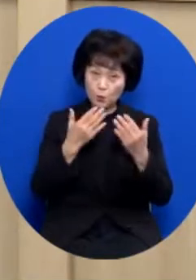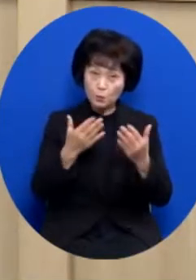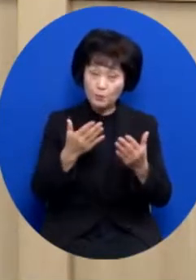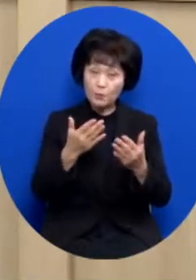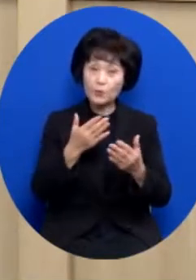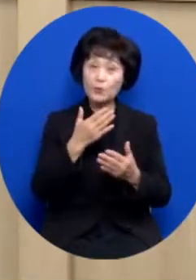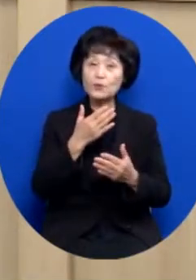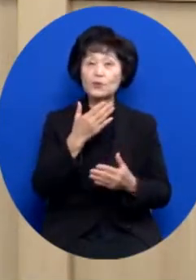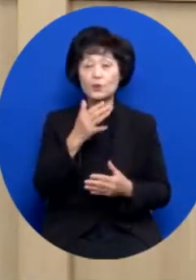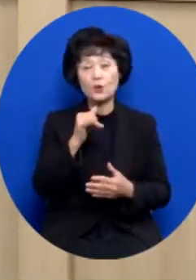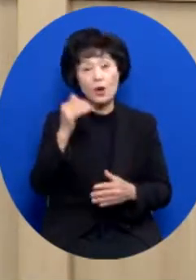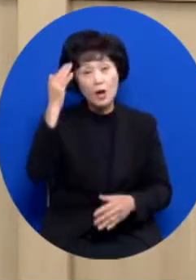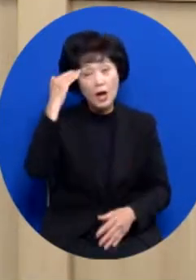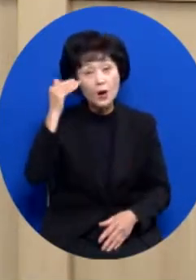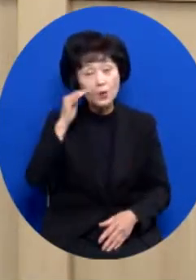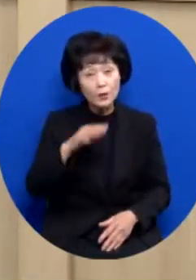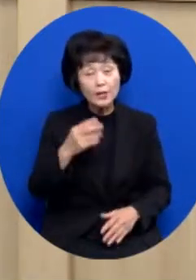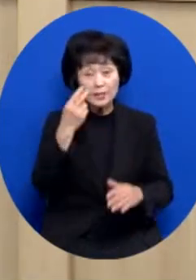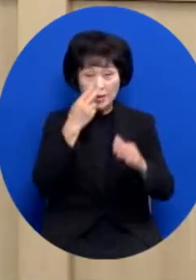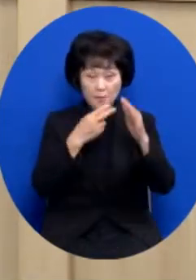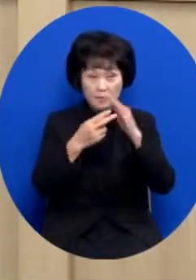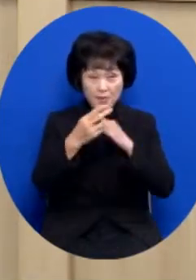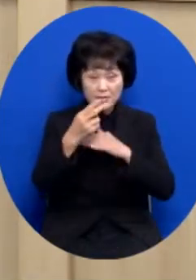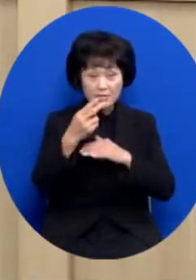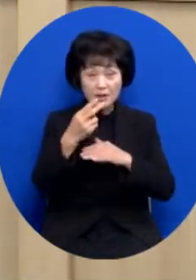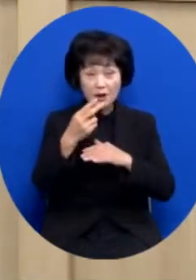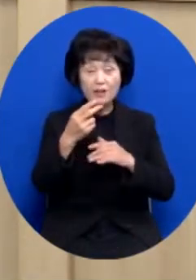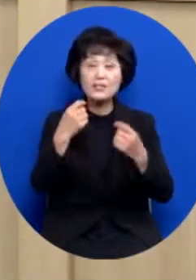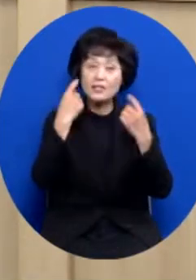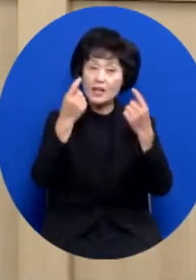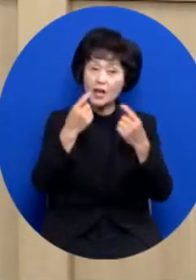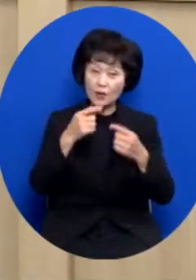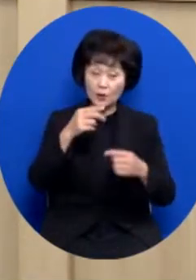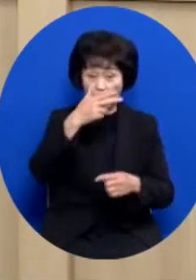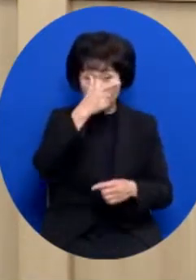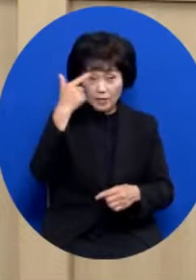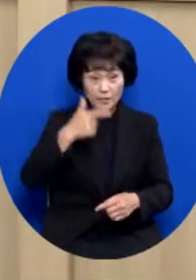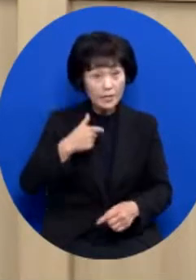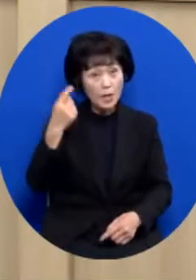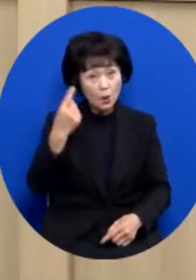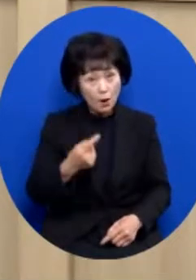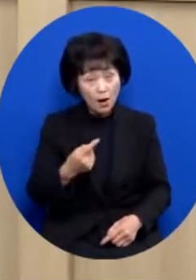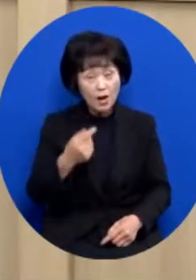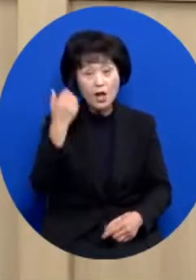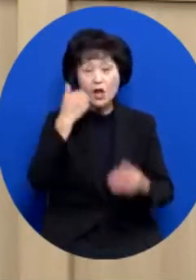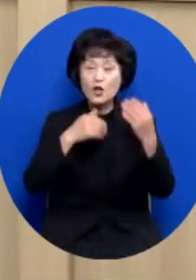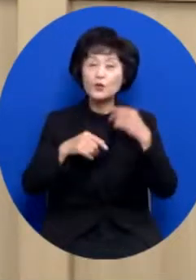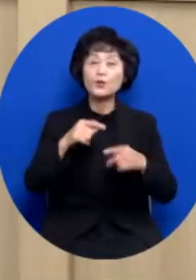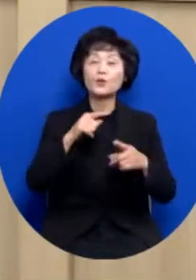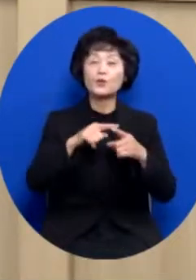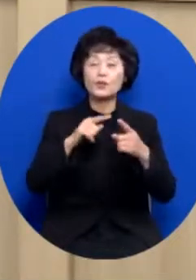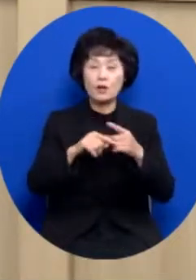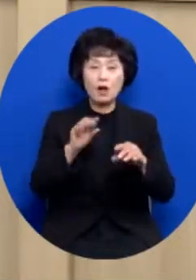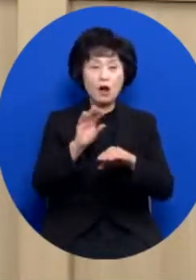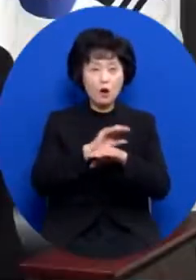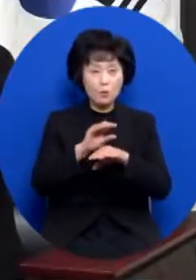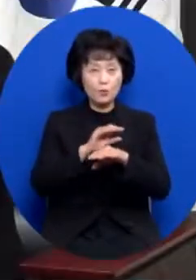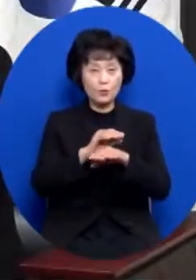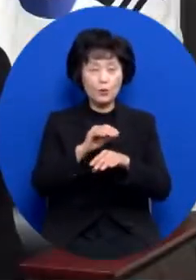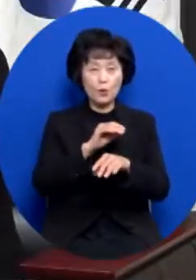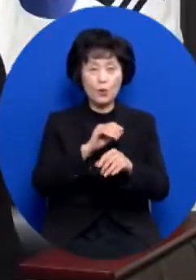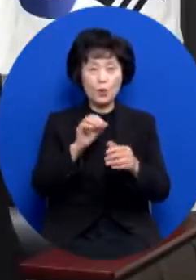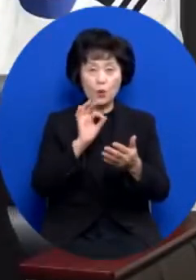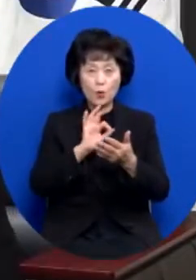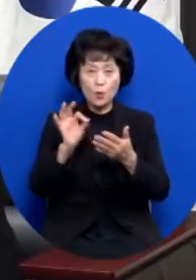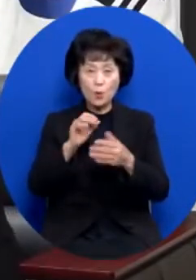한국에서 비전트립을 만약에 탄지안이 오신다고 한다면 한국에 계신 청년들은 누구나 기본적으로 컴퓨터를 아주 잘 다루십니다 그래서